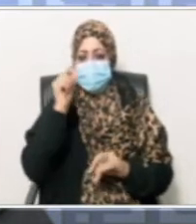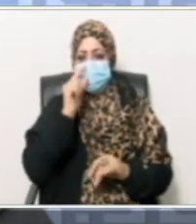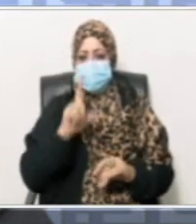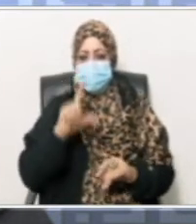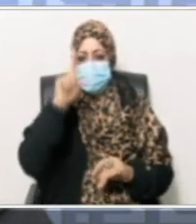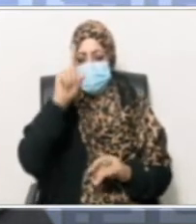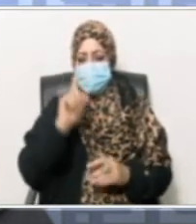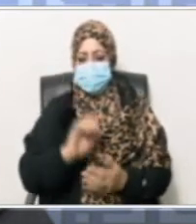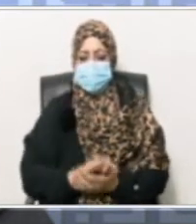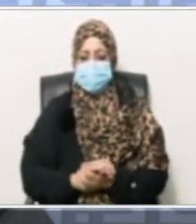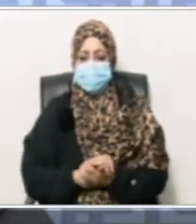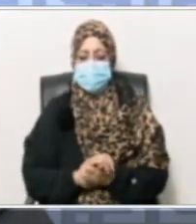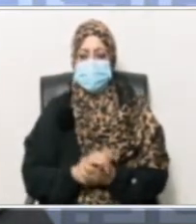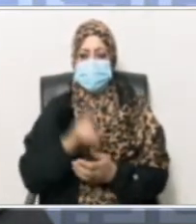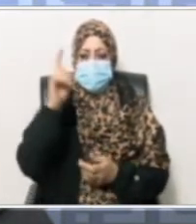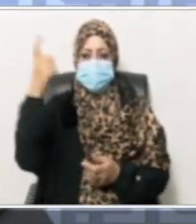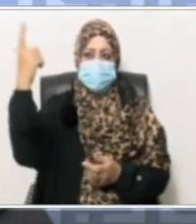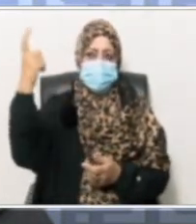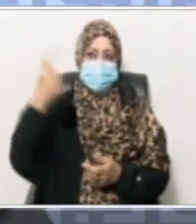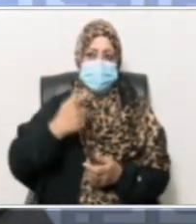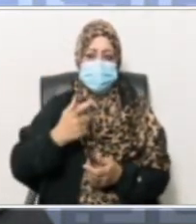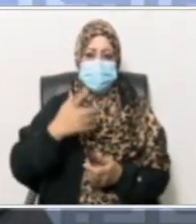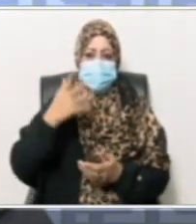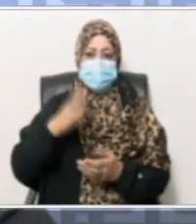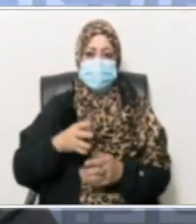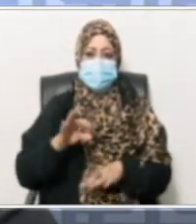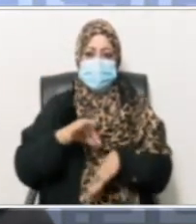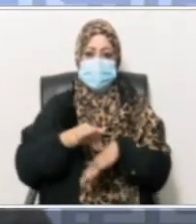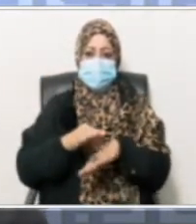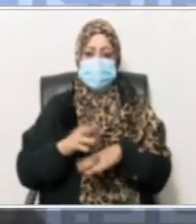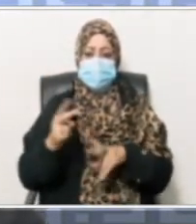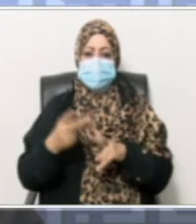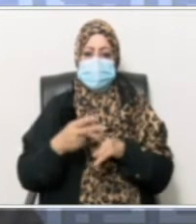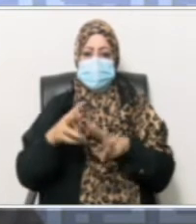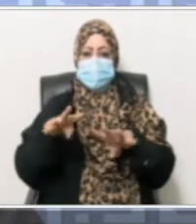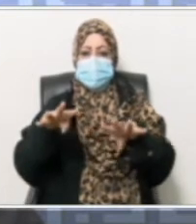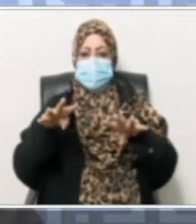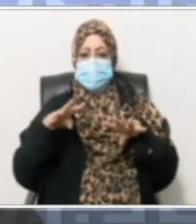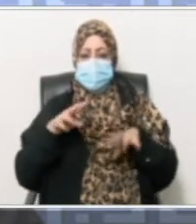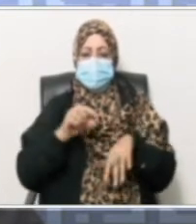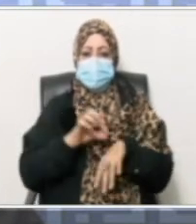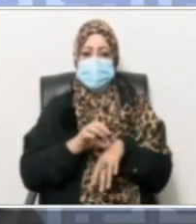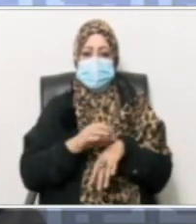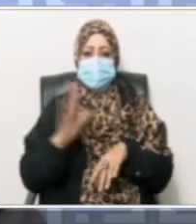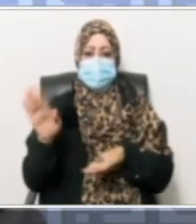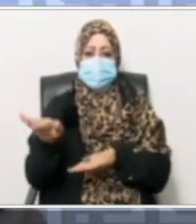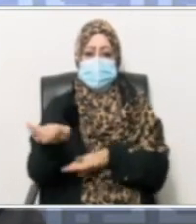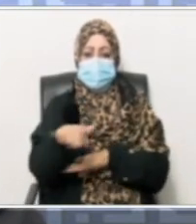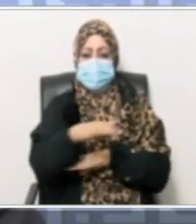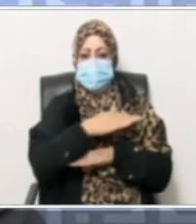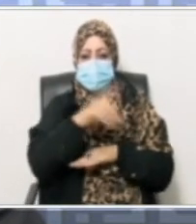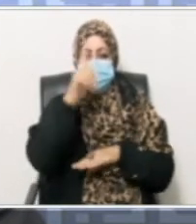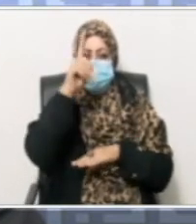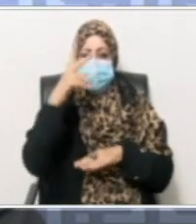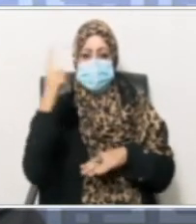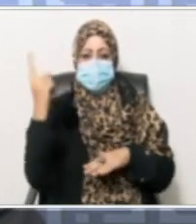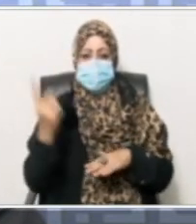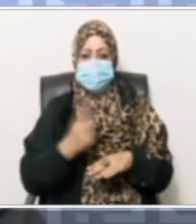كافة، فأنعم الله عز وجل على هذا الإنسان ببعثة الرسل.